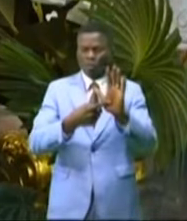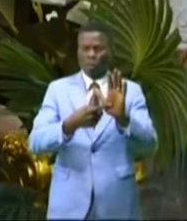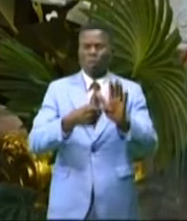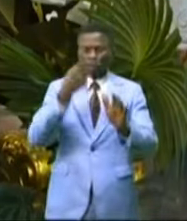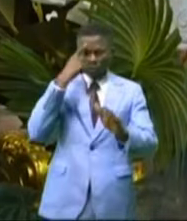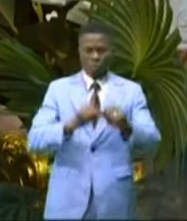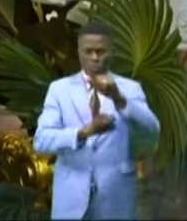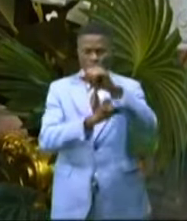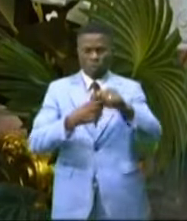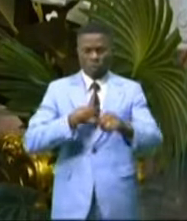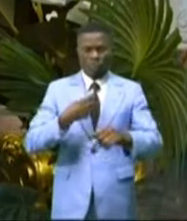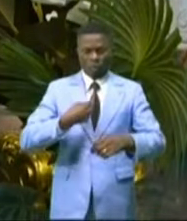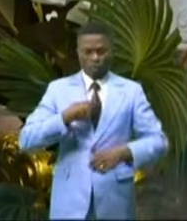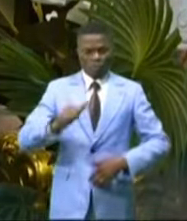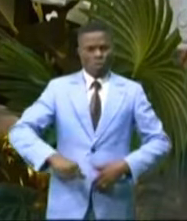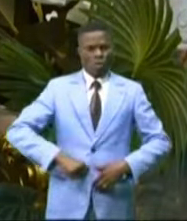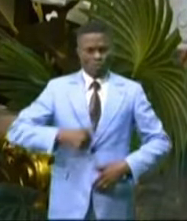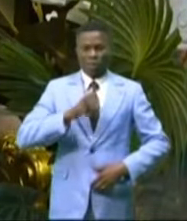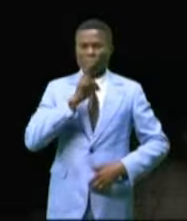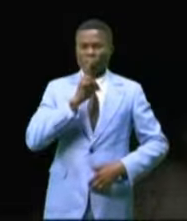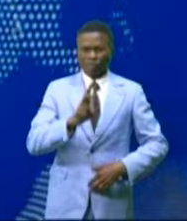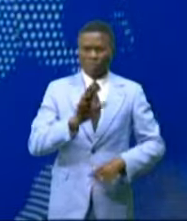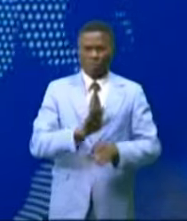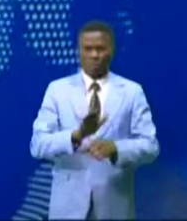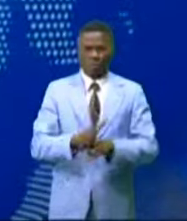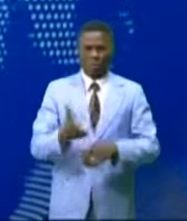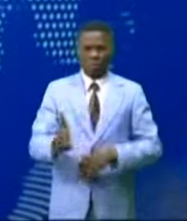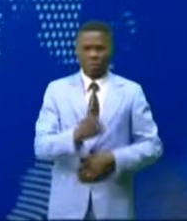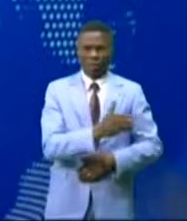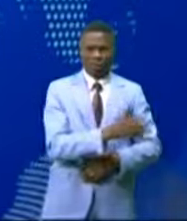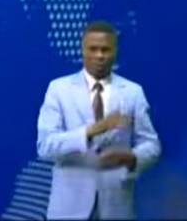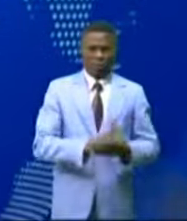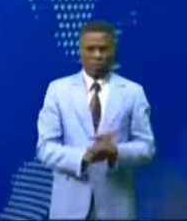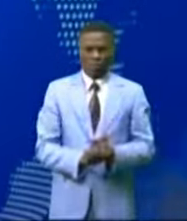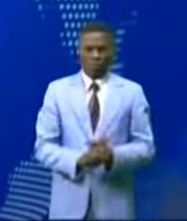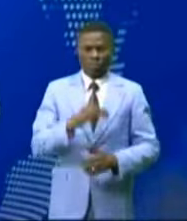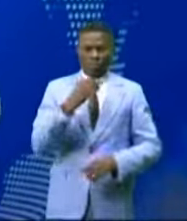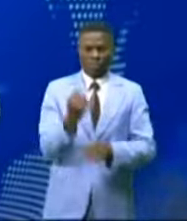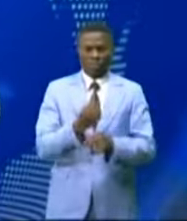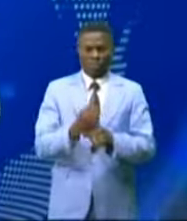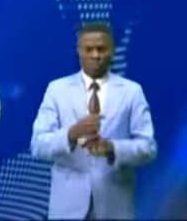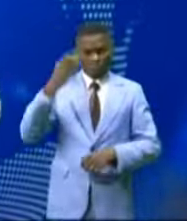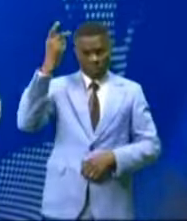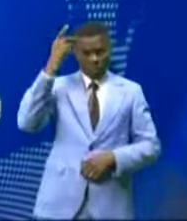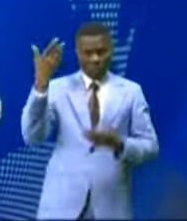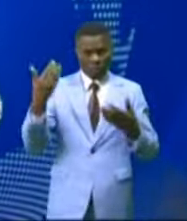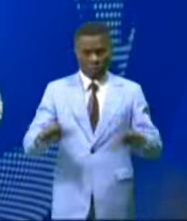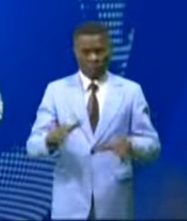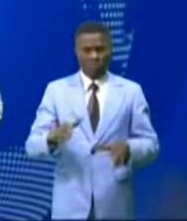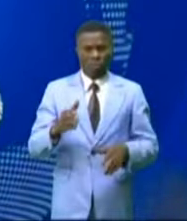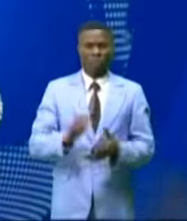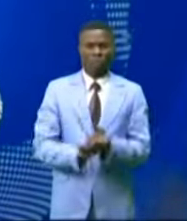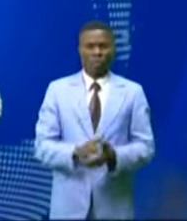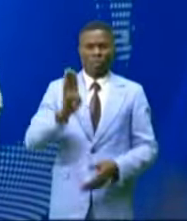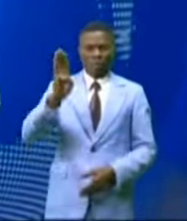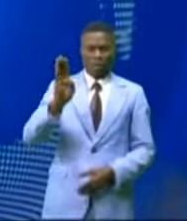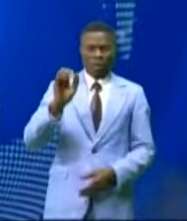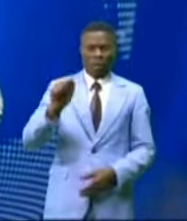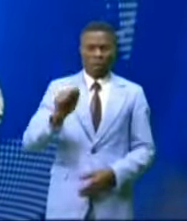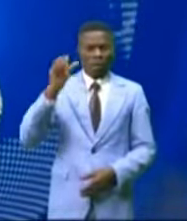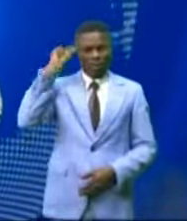moi je suis fi d'ailleurs après sa mission officielle à Kinshasa Christophe Bassan gouverneur du